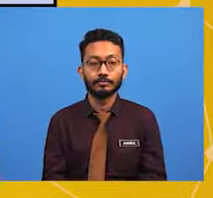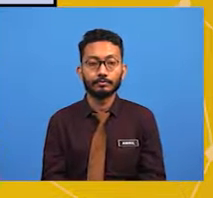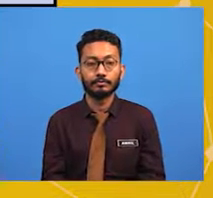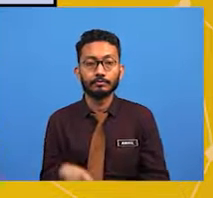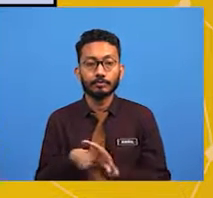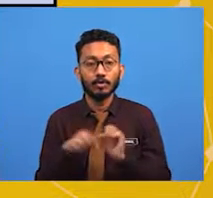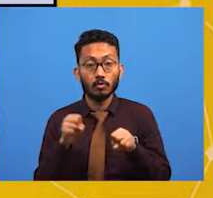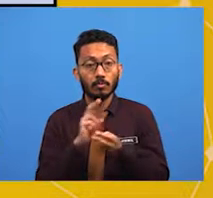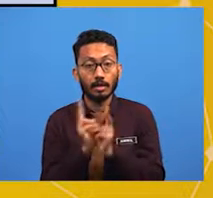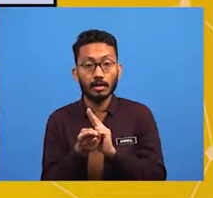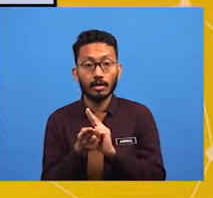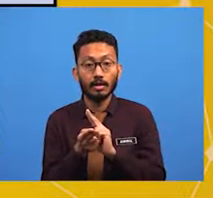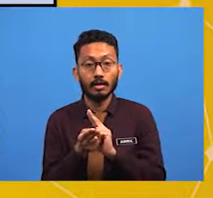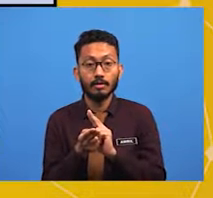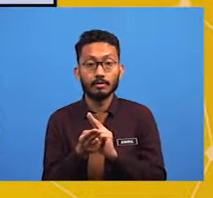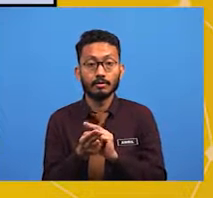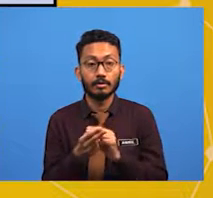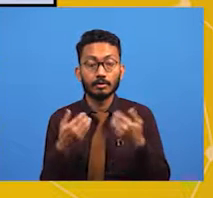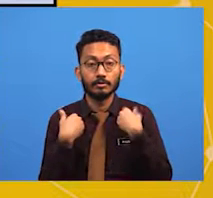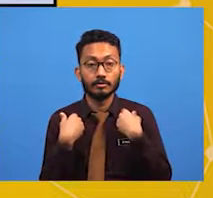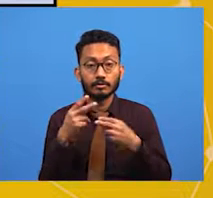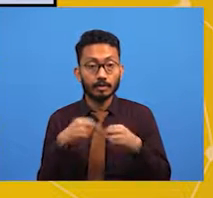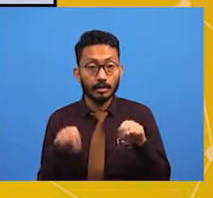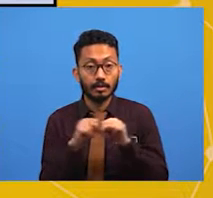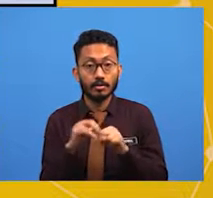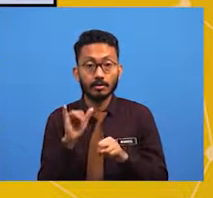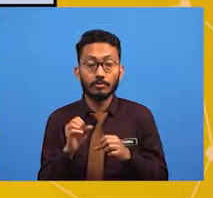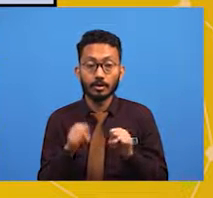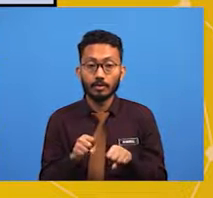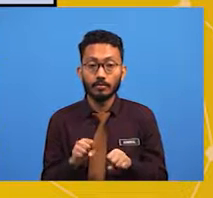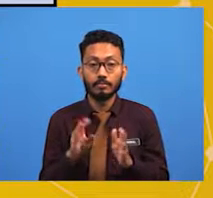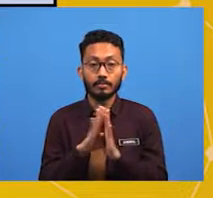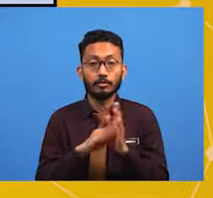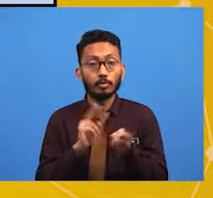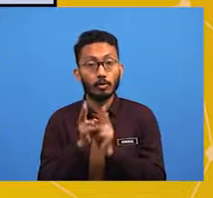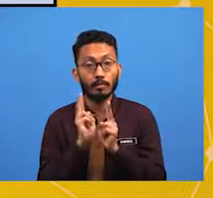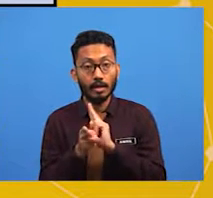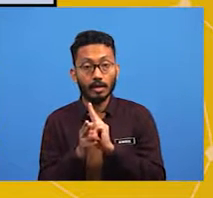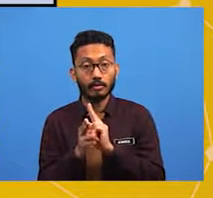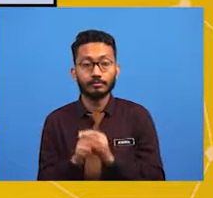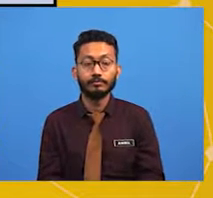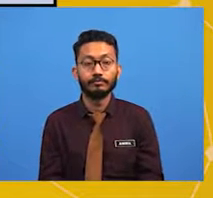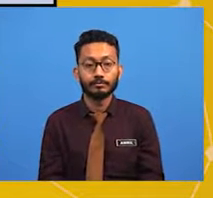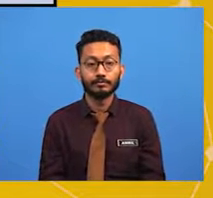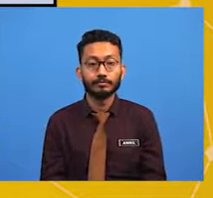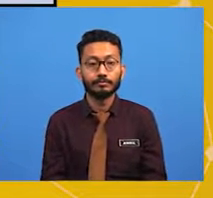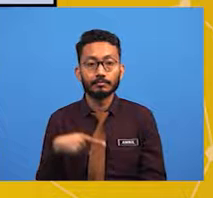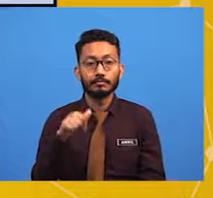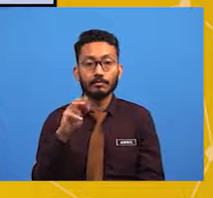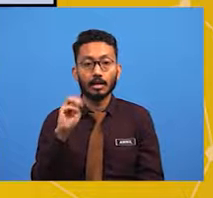Bagi pemboleh ubah, ia mempunyai nilai yang boleh berubah-ubah, manakala pemalar